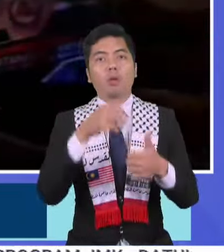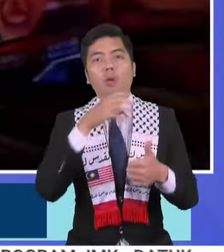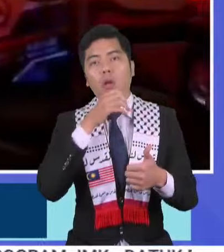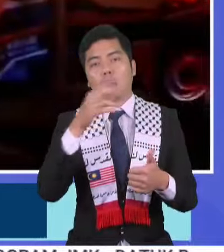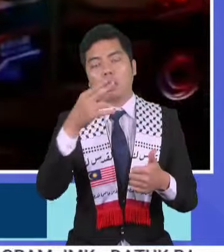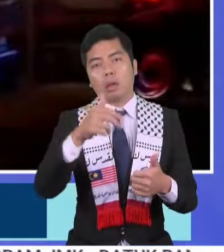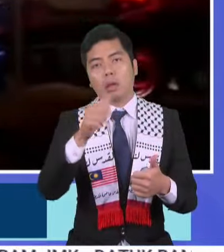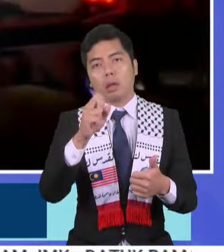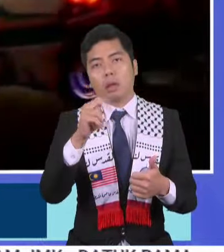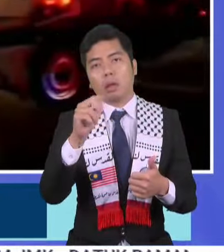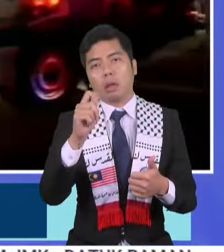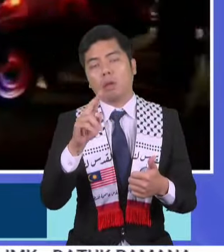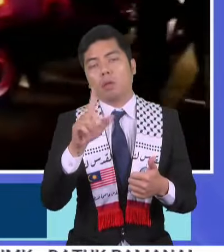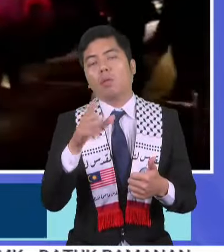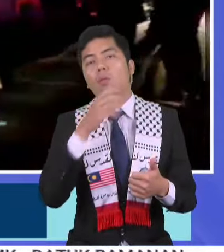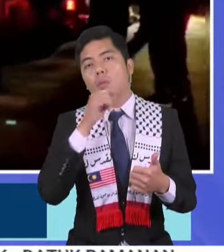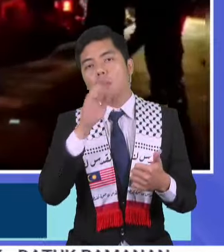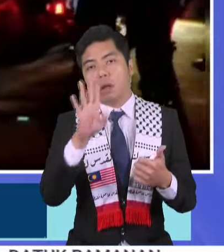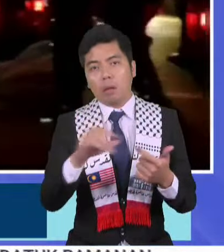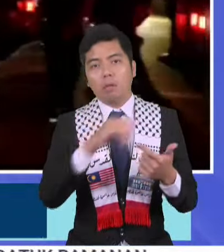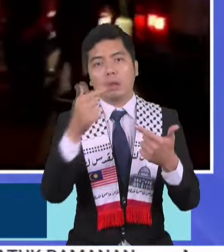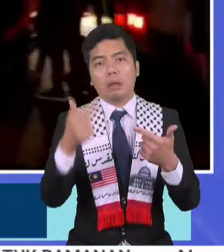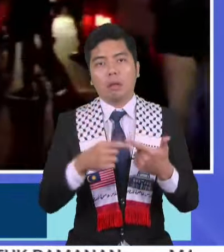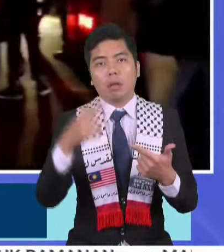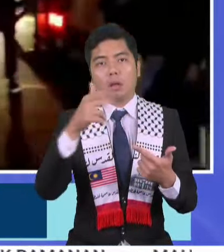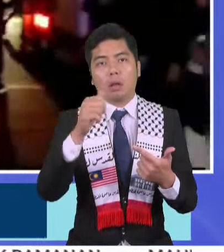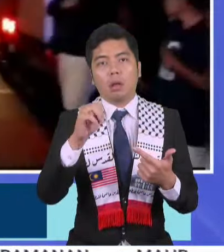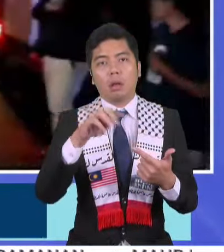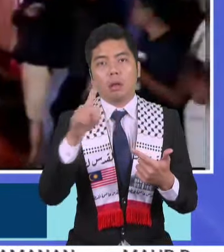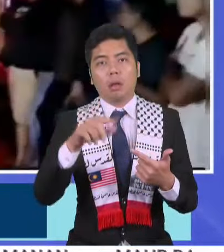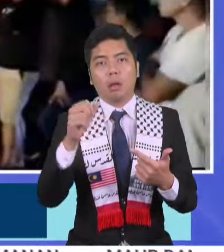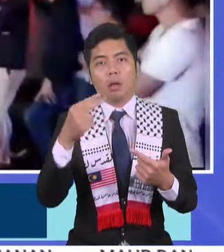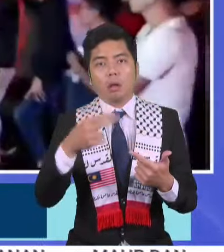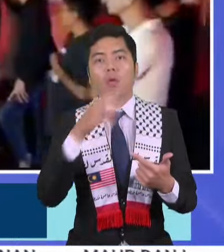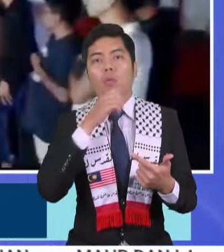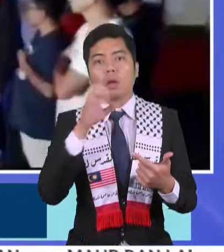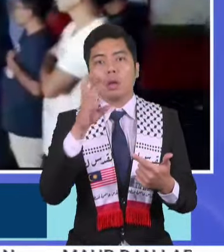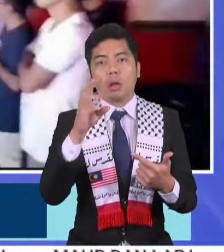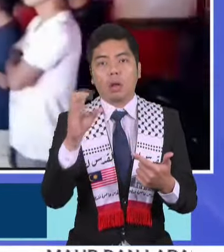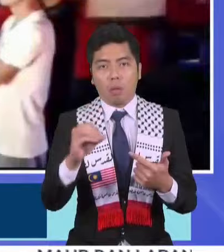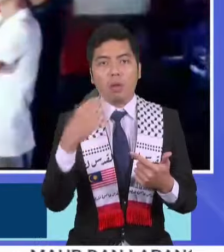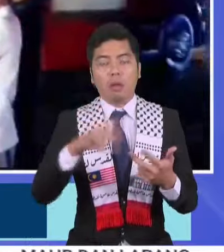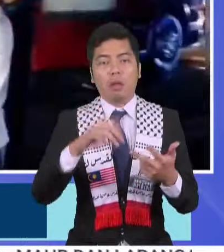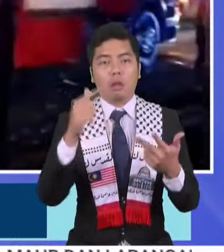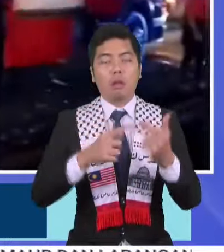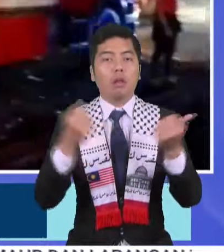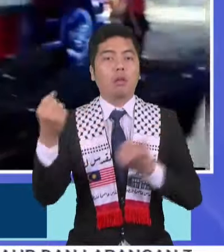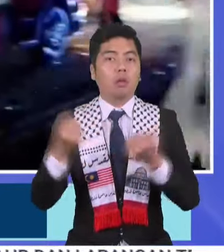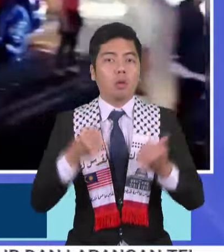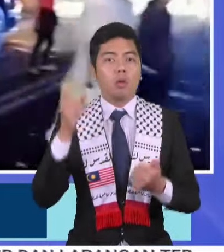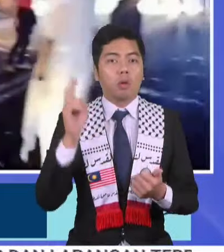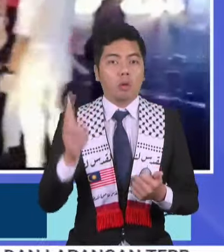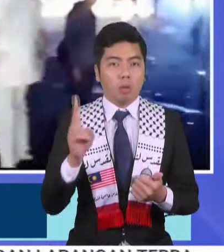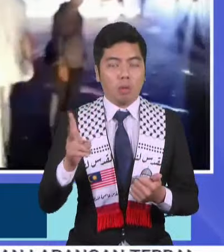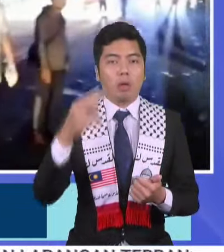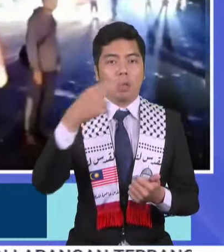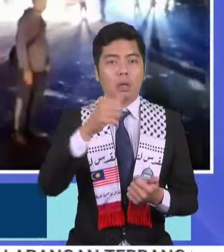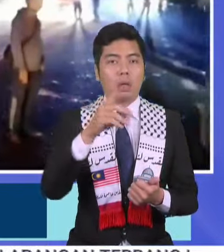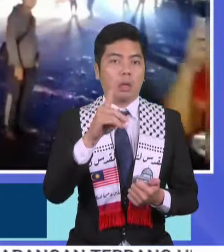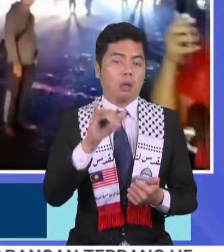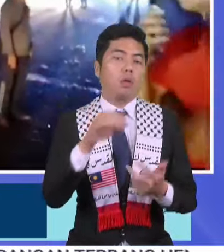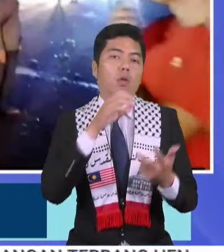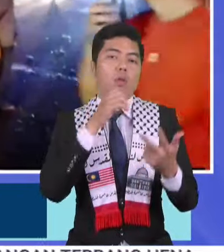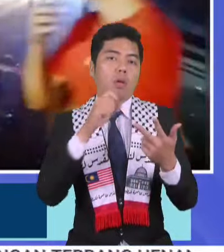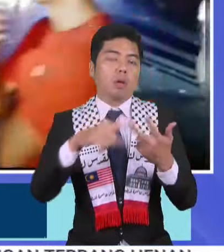Hasnatul Adilah Hassan 48 tahun dan Hamzah Ahmad 60 tahun serta pemandu kedua bas persiaran